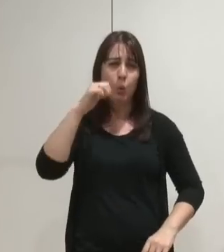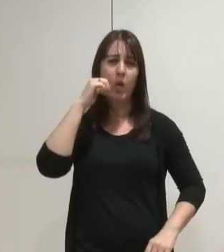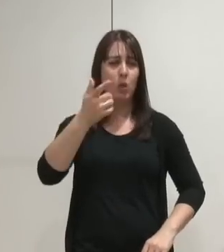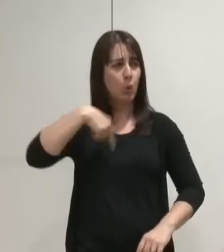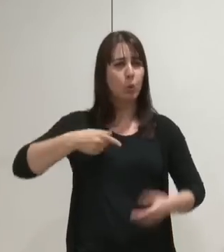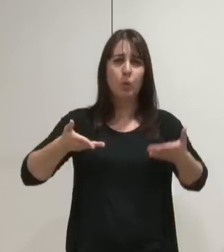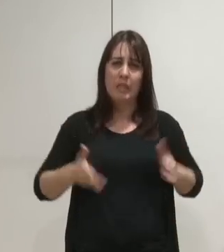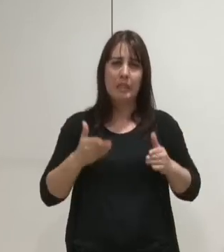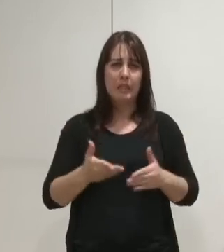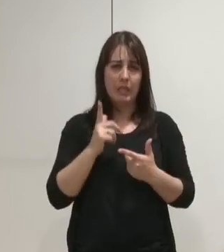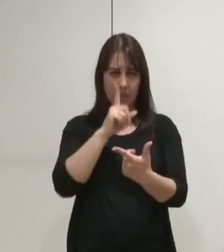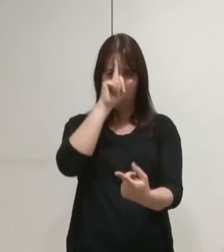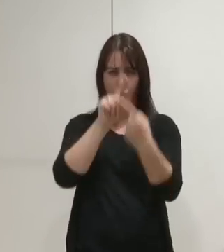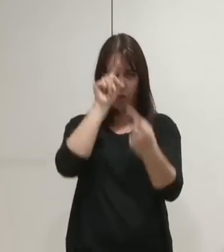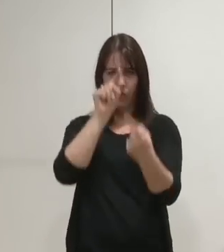nos